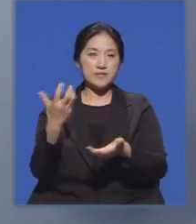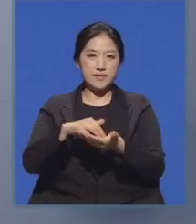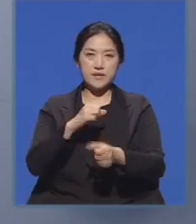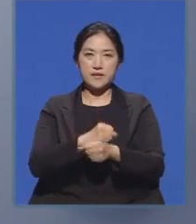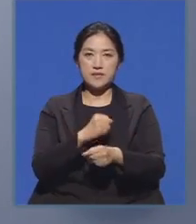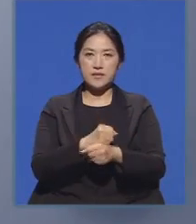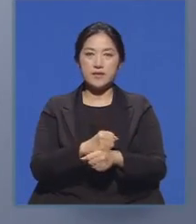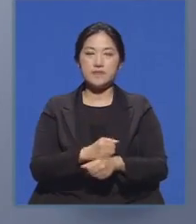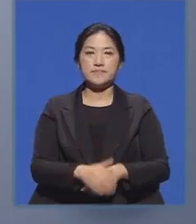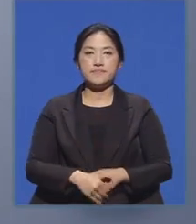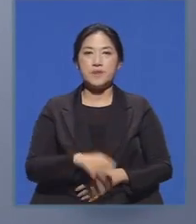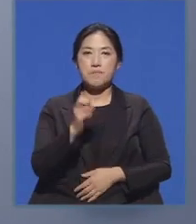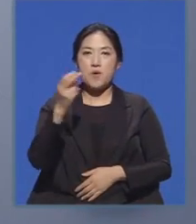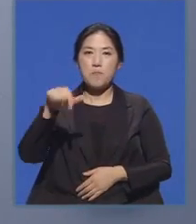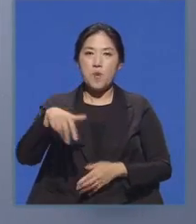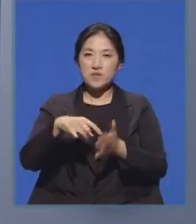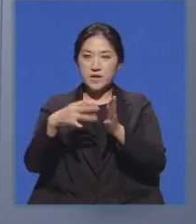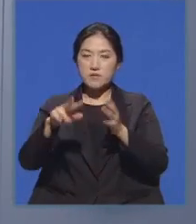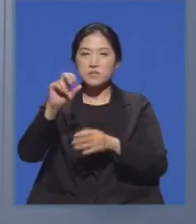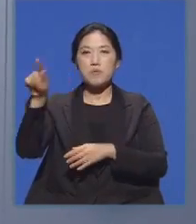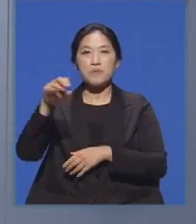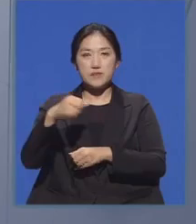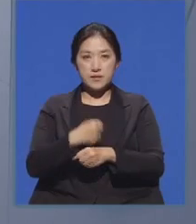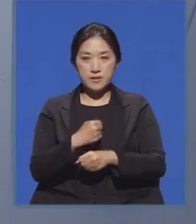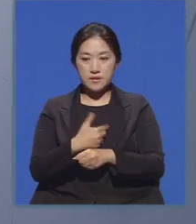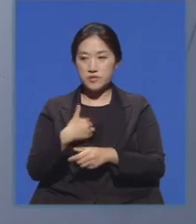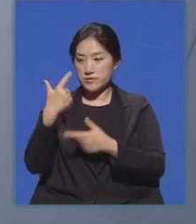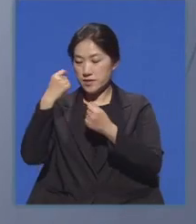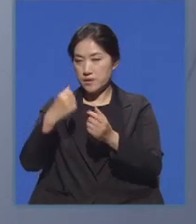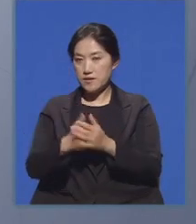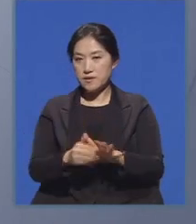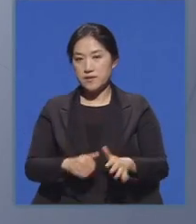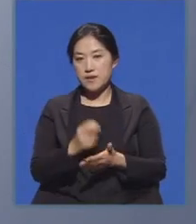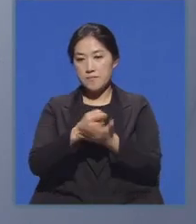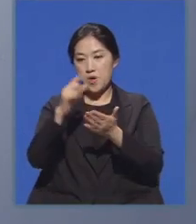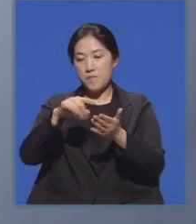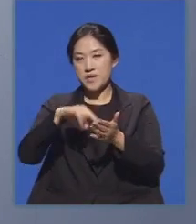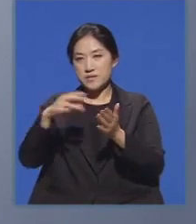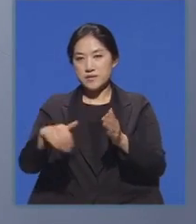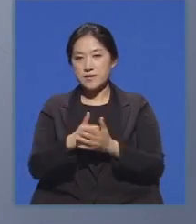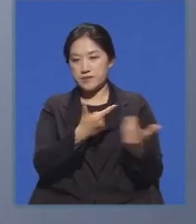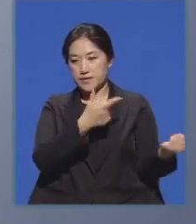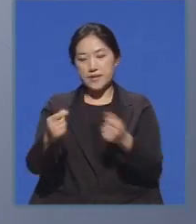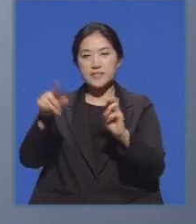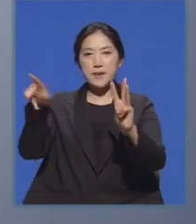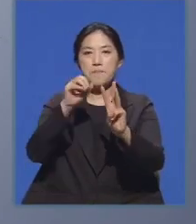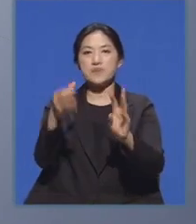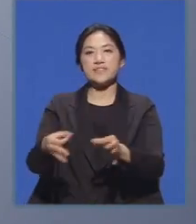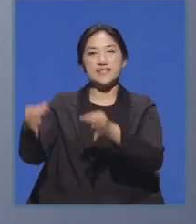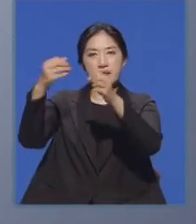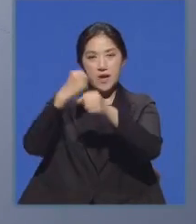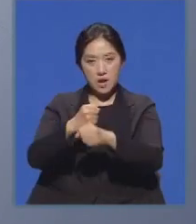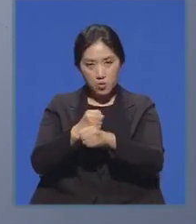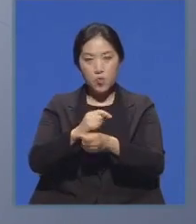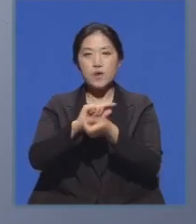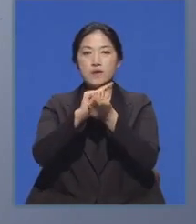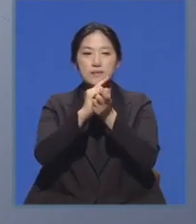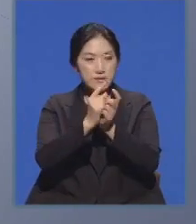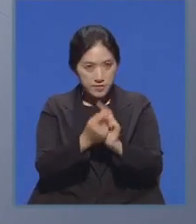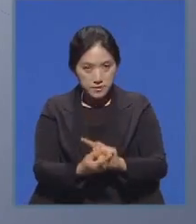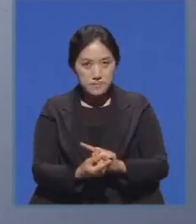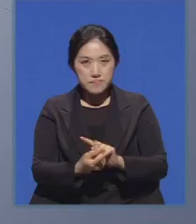지금 저는 이런 생각을 가지고 있습니다. 법인세를 일괄적으로 3% 인상하고 대신에